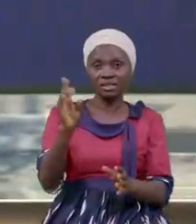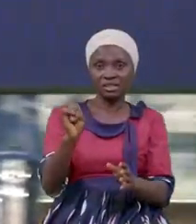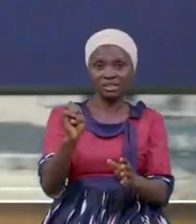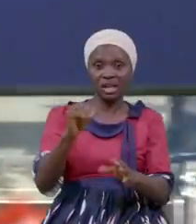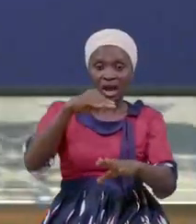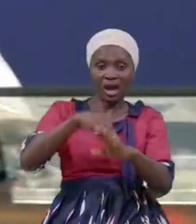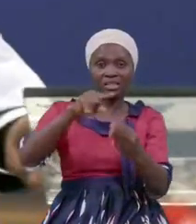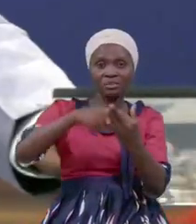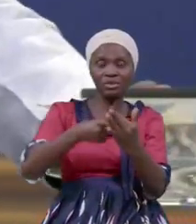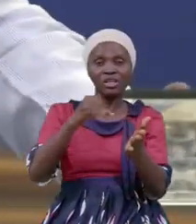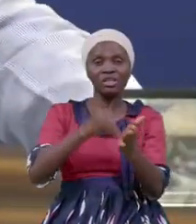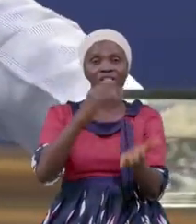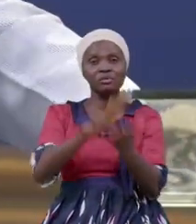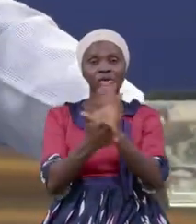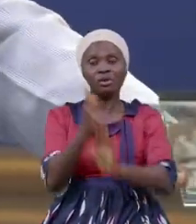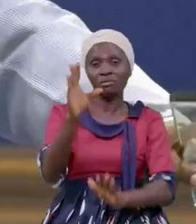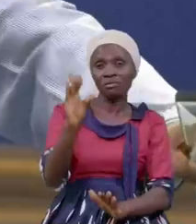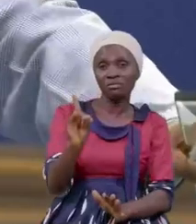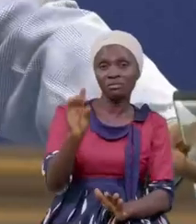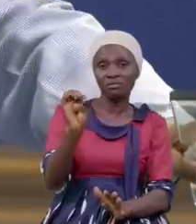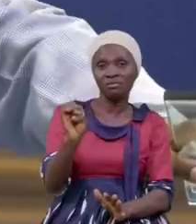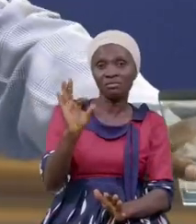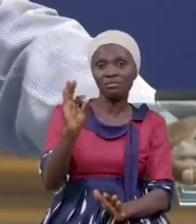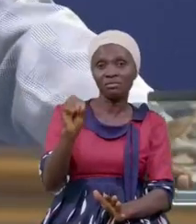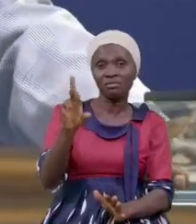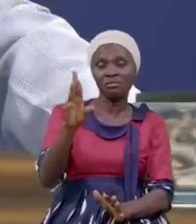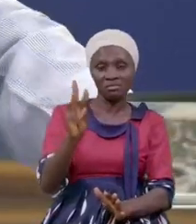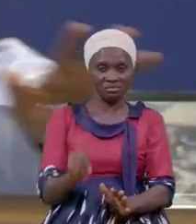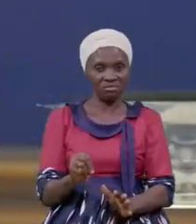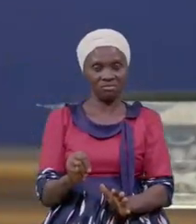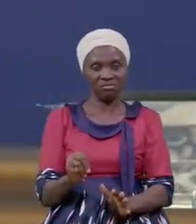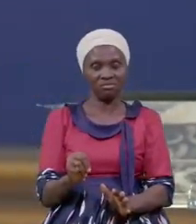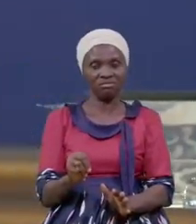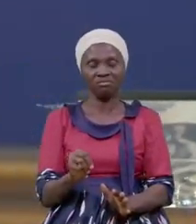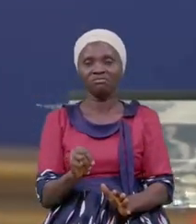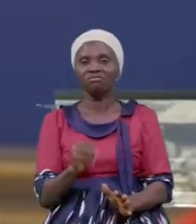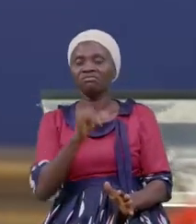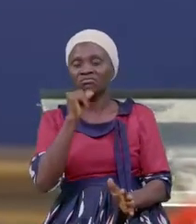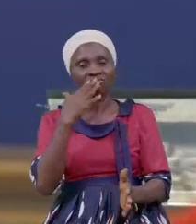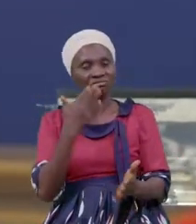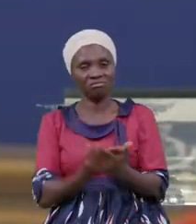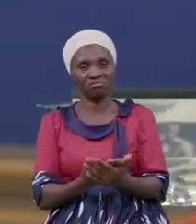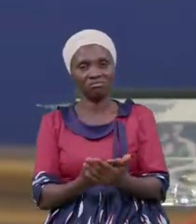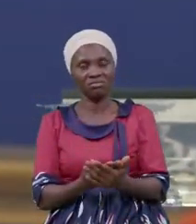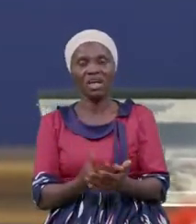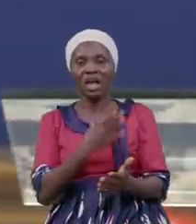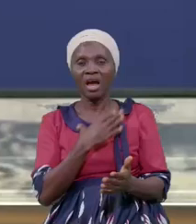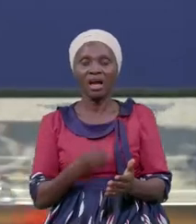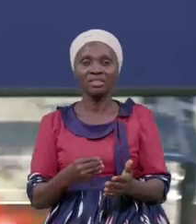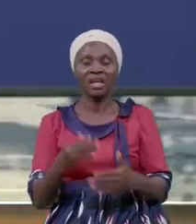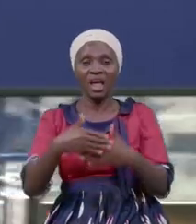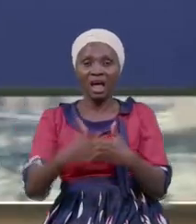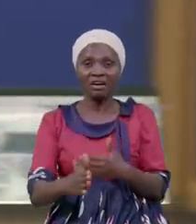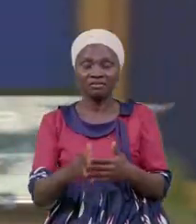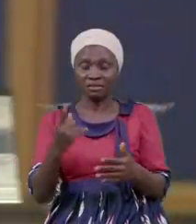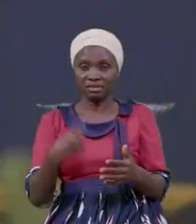et tu viens tu apprends et tu es informé ensuite après l'information